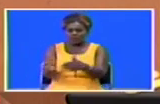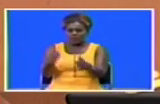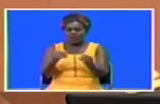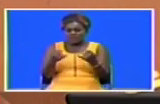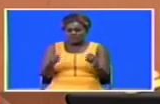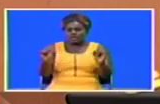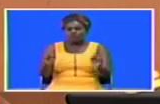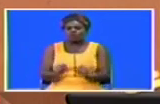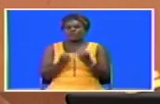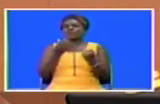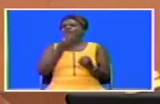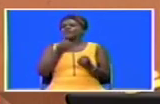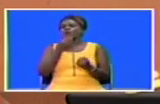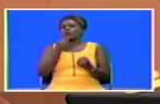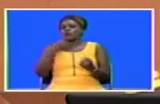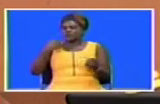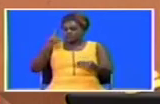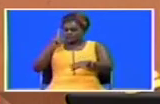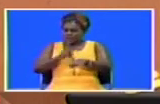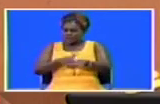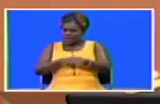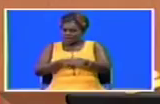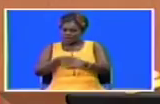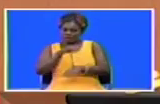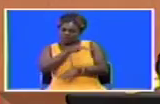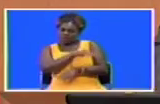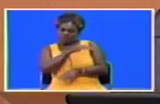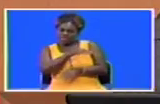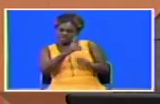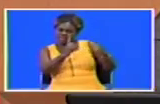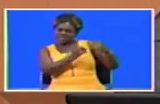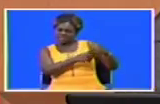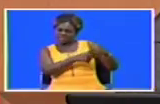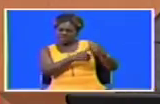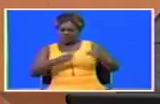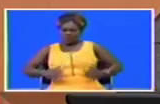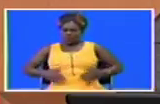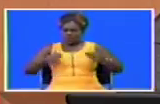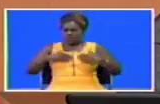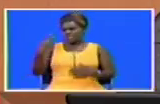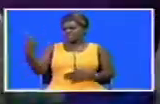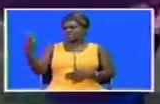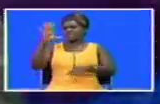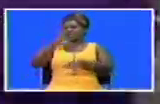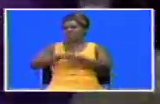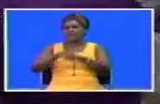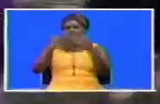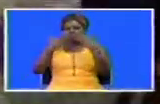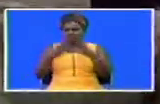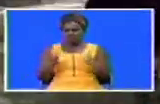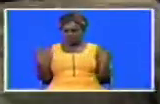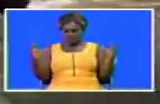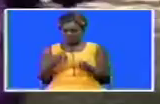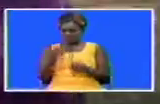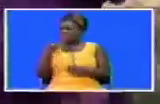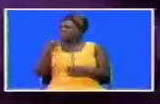kumuokoa kijana mwenzao. Kufikia majira ya saa 12, miili yote mitatu ilikuwa imepatikana. Wenyeji wanasema